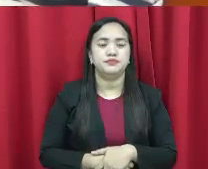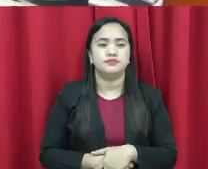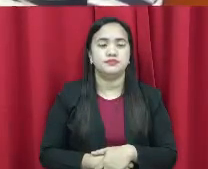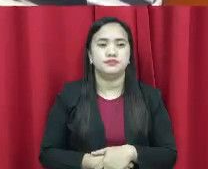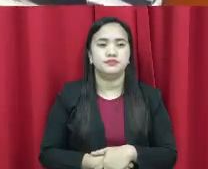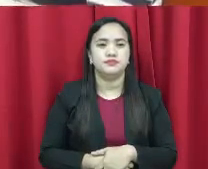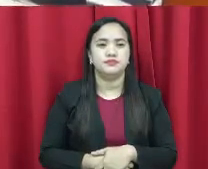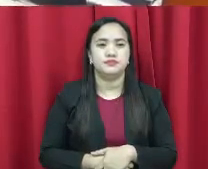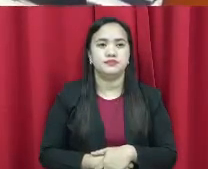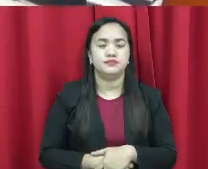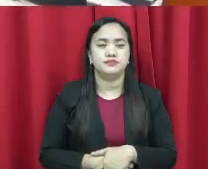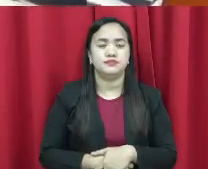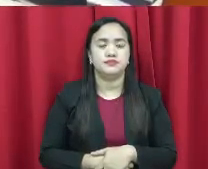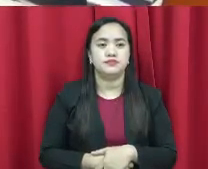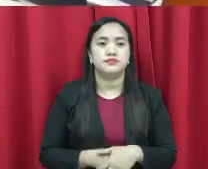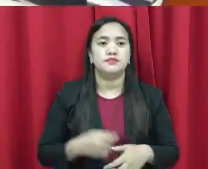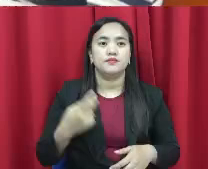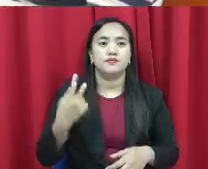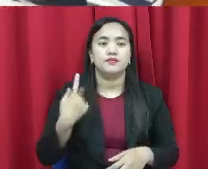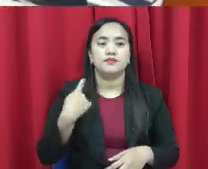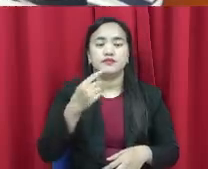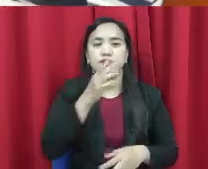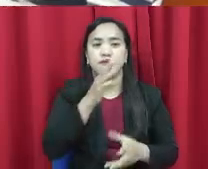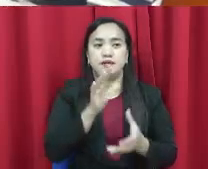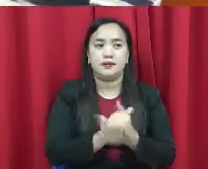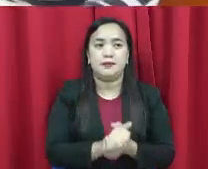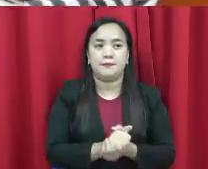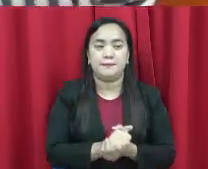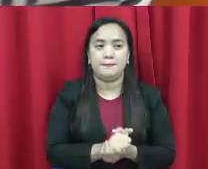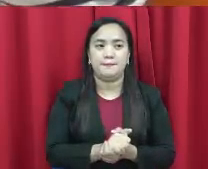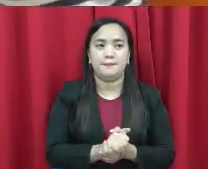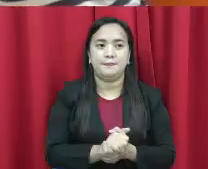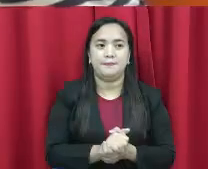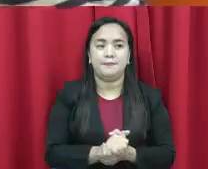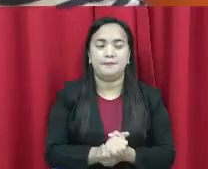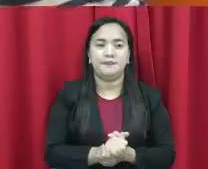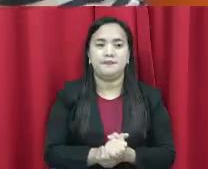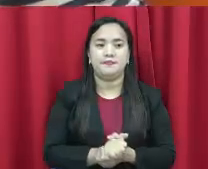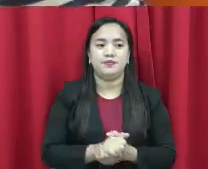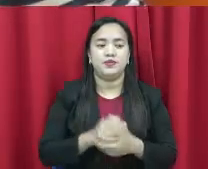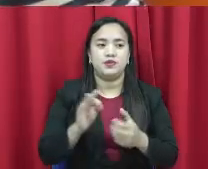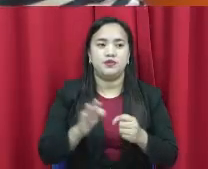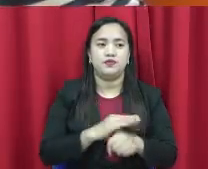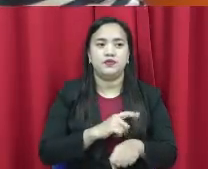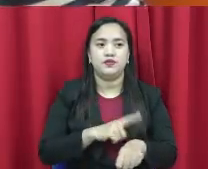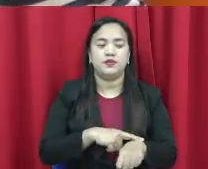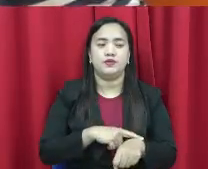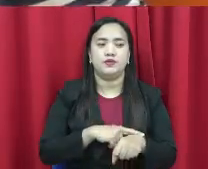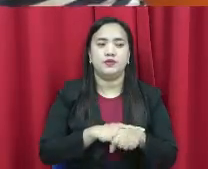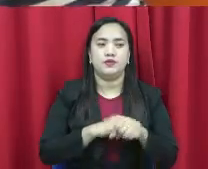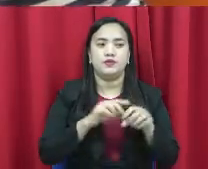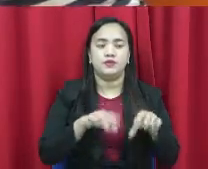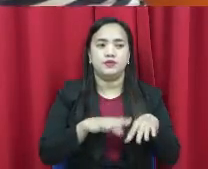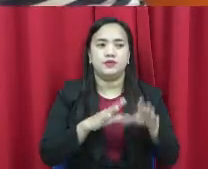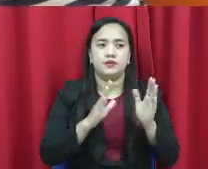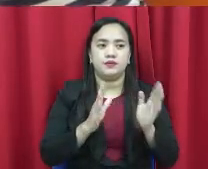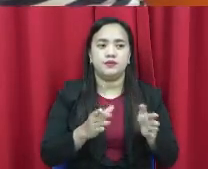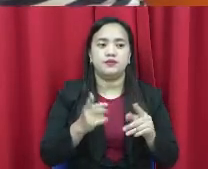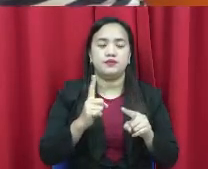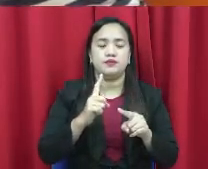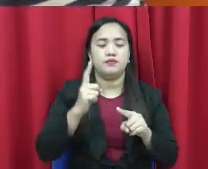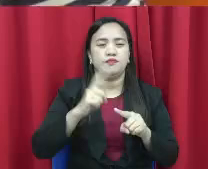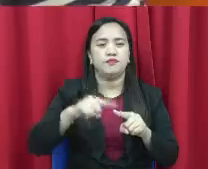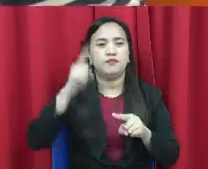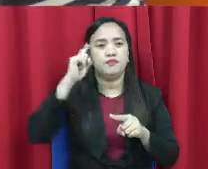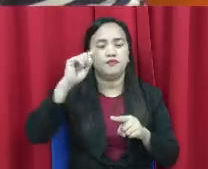ah pangasawa isang digdi dibdib yan isang digdi ay talagang full time din ah Actually Ma'am